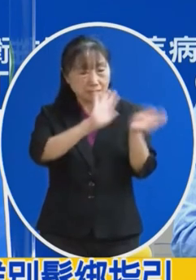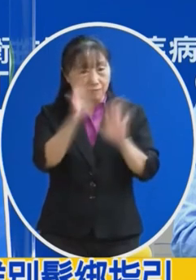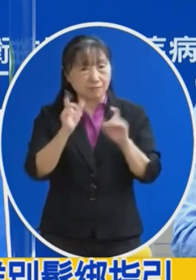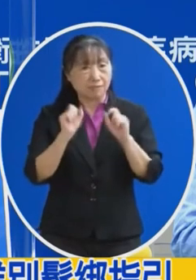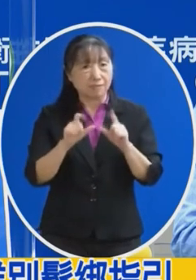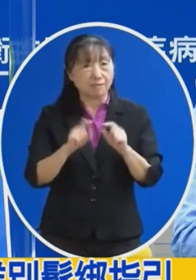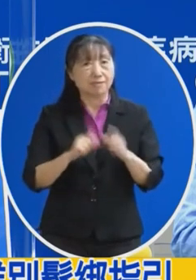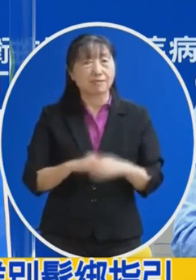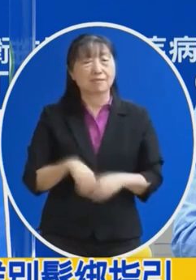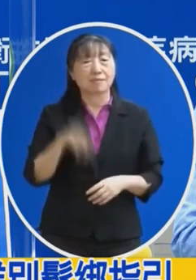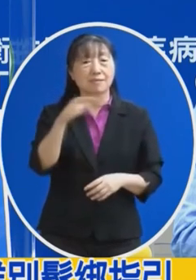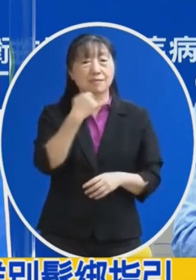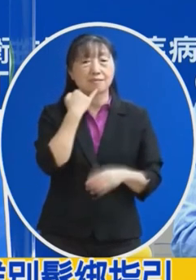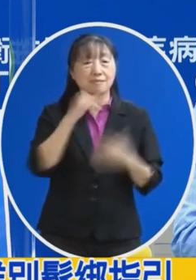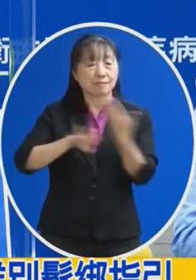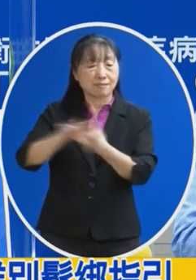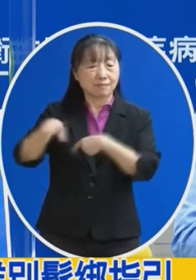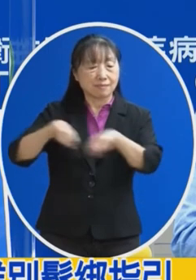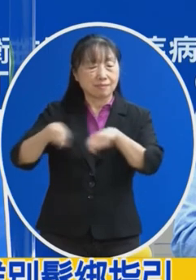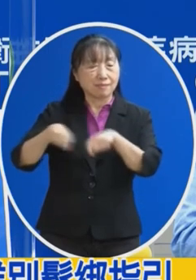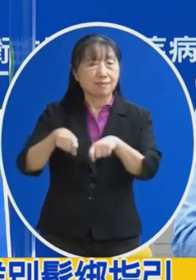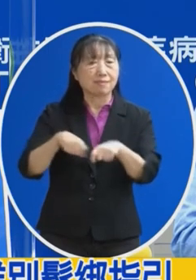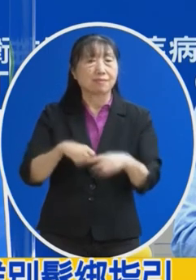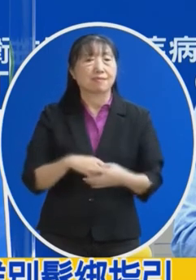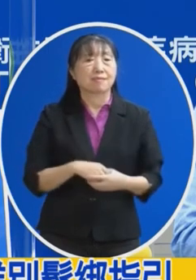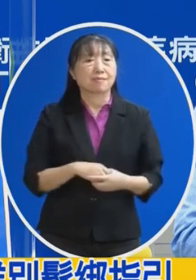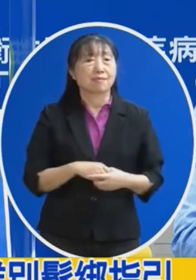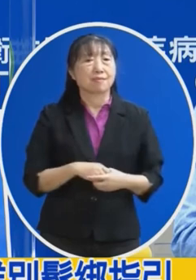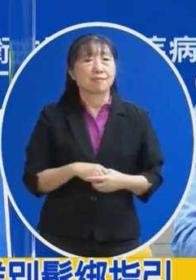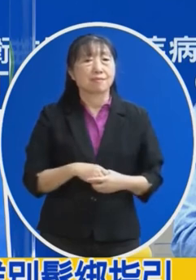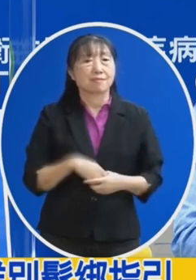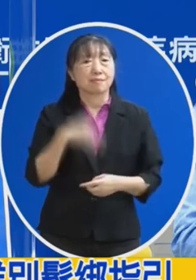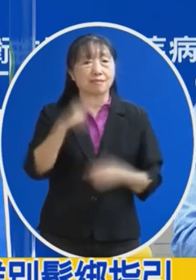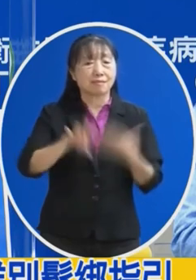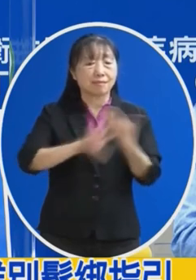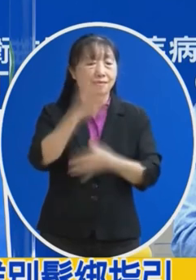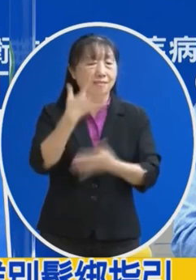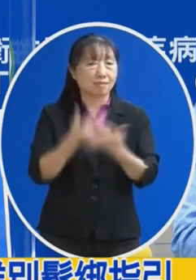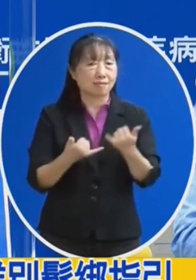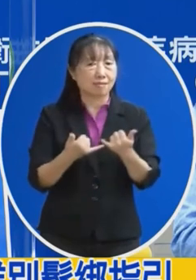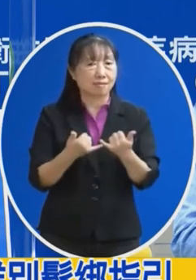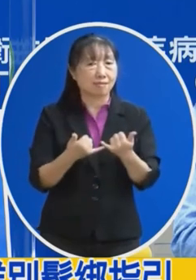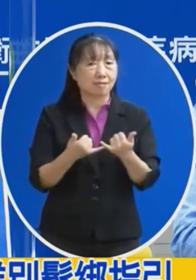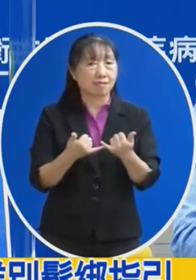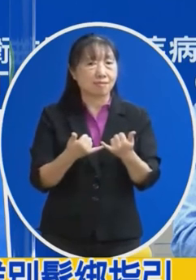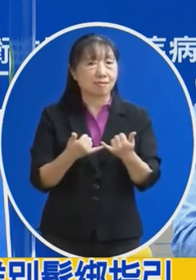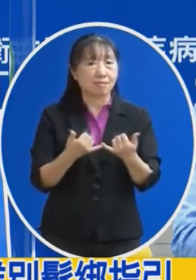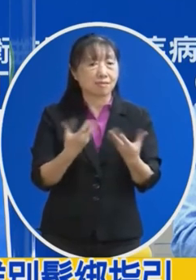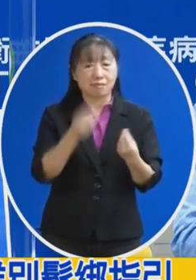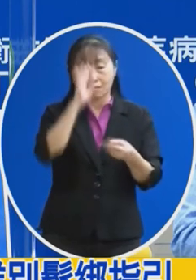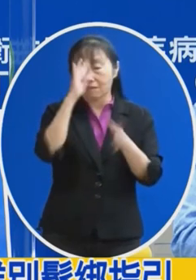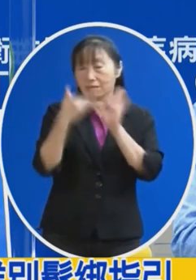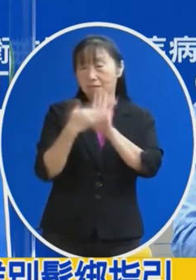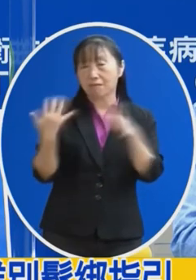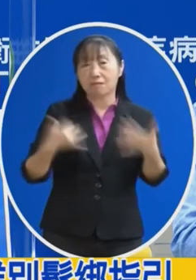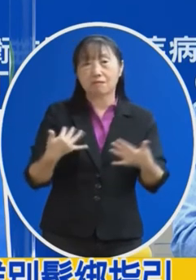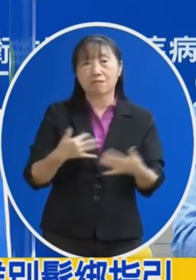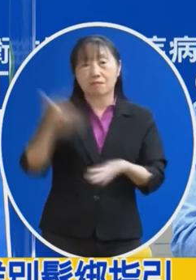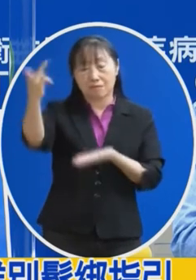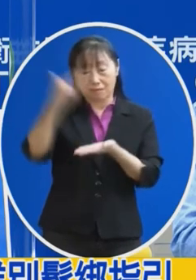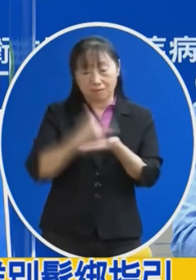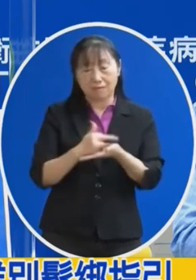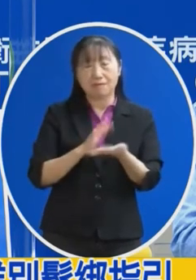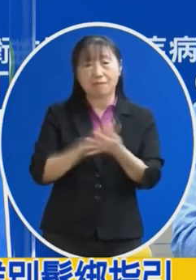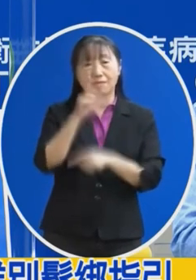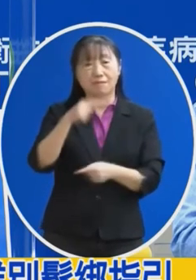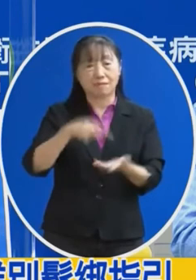那才需要就是说另外订定相关的指引。那第二个，外籍生没有这些防疫的问题，他入境来也经过